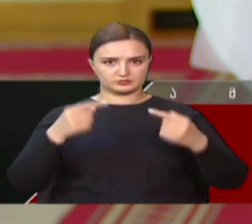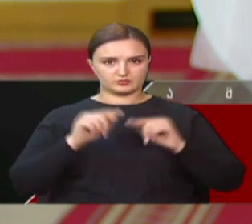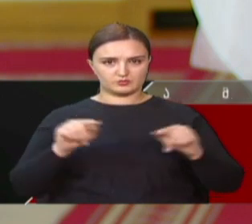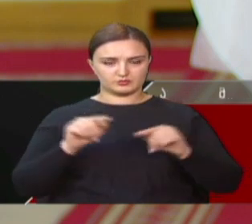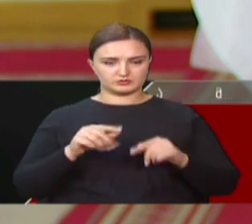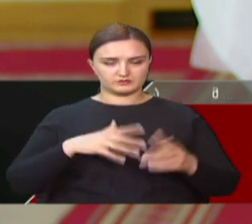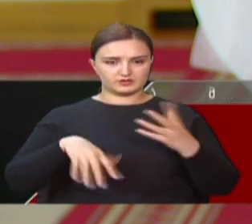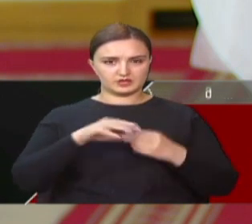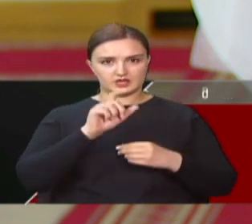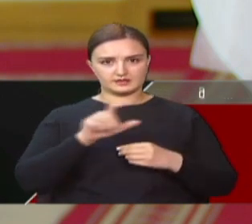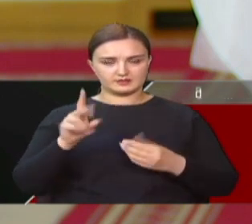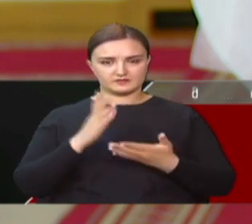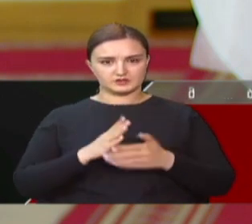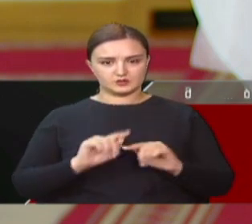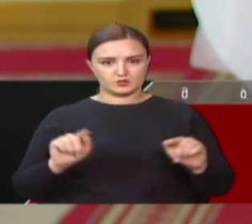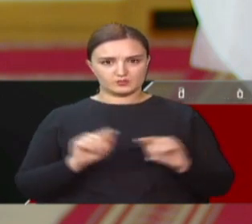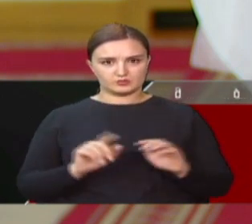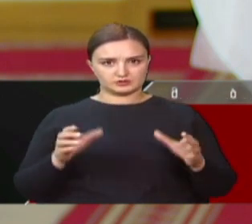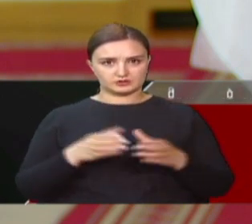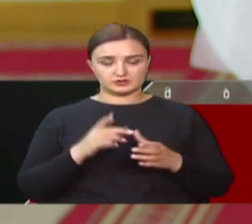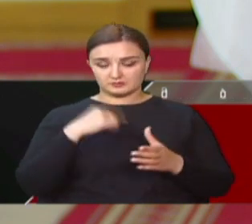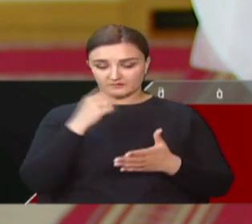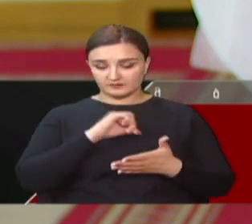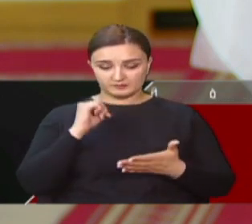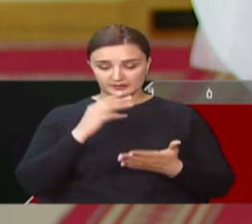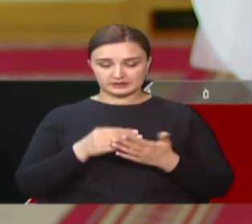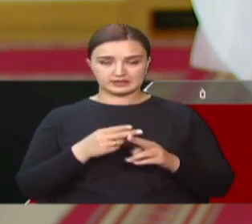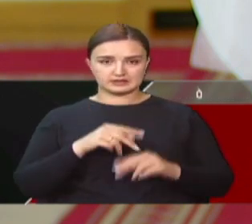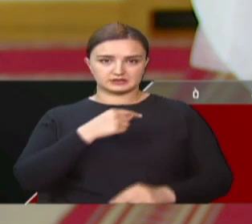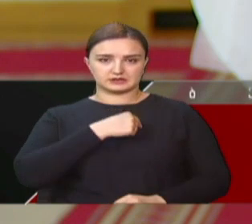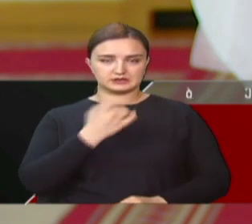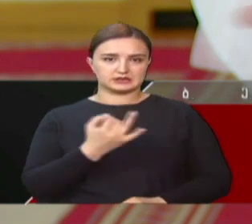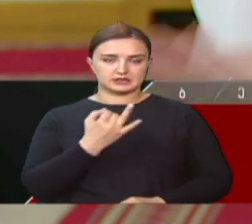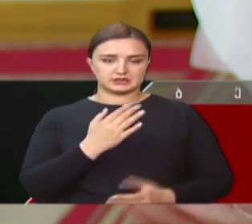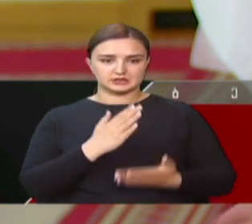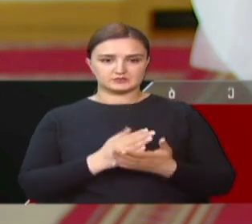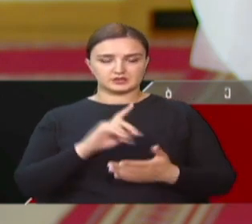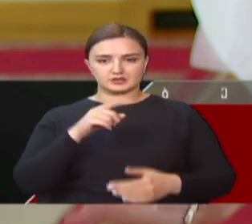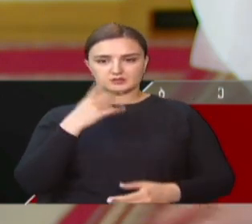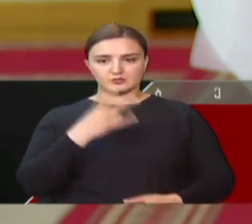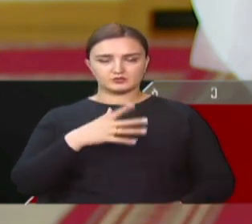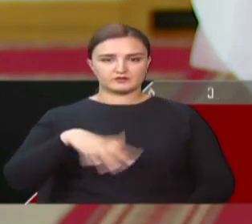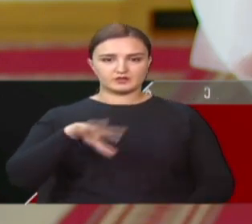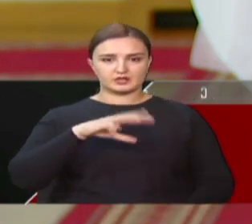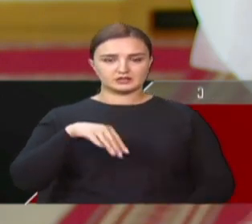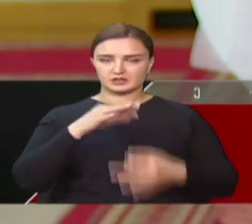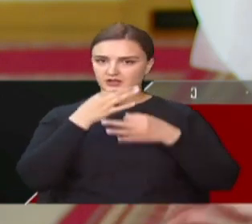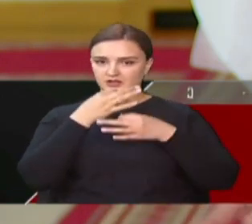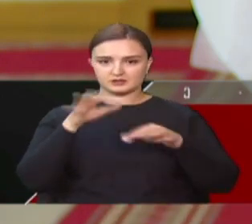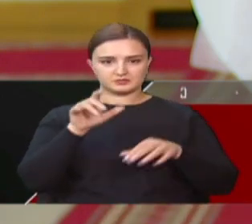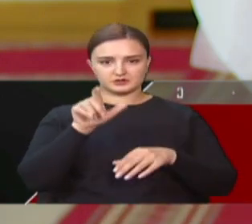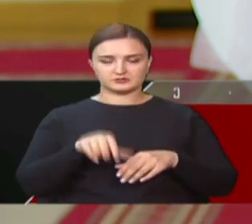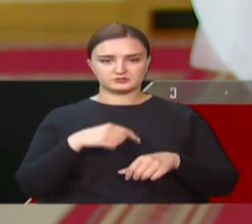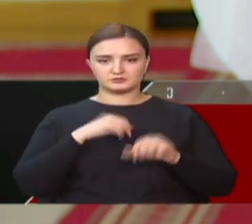და ყველა იმ ადამიანმა, ვინც არის ოპოზიციურ ველზე. აი მე პირადად ეს ინტერესი მაქვს ძალიან და რა თქმა უნდა ყველასთან ნებისმიერ ადამიანს